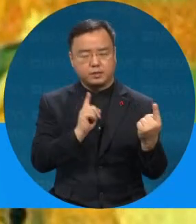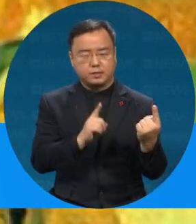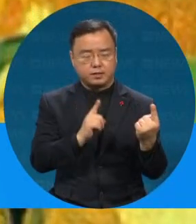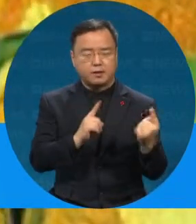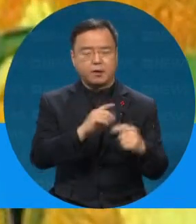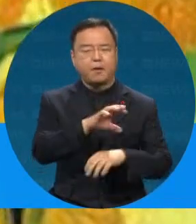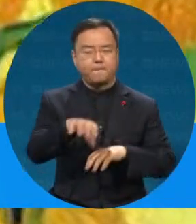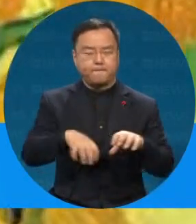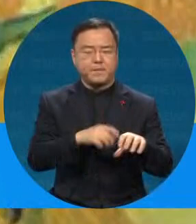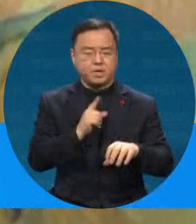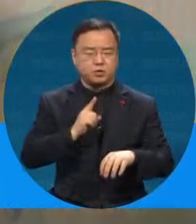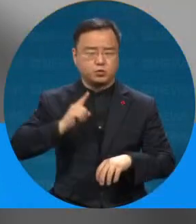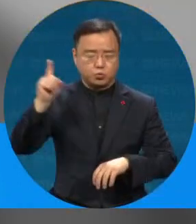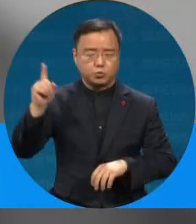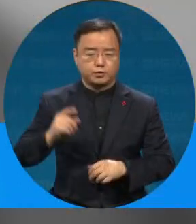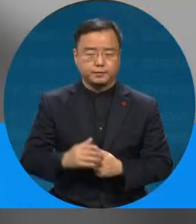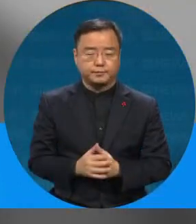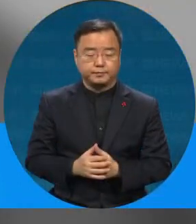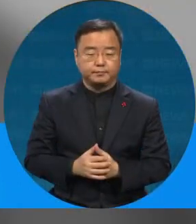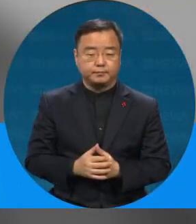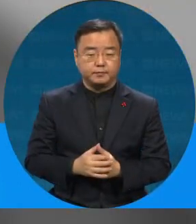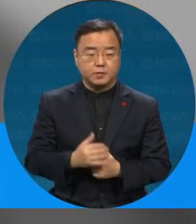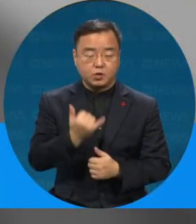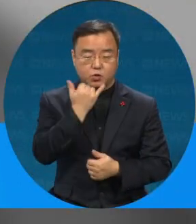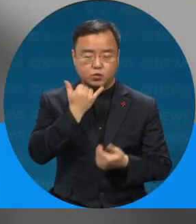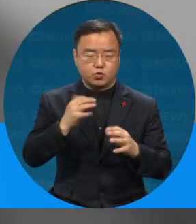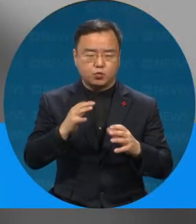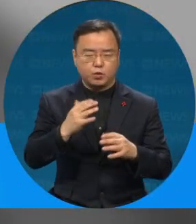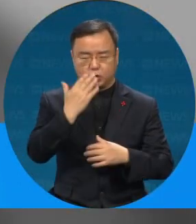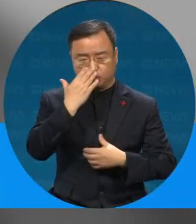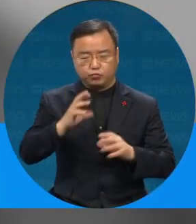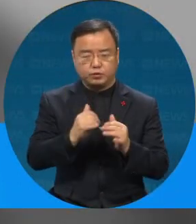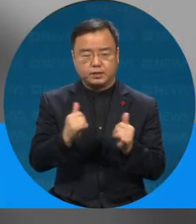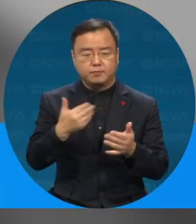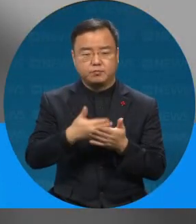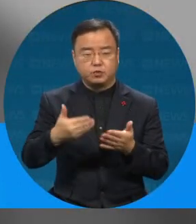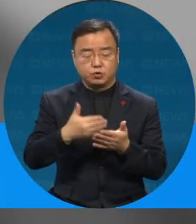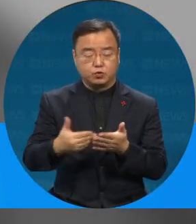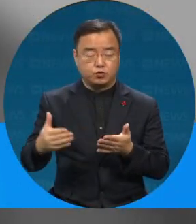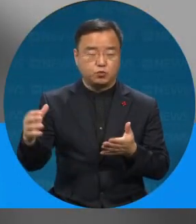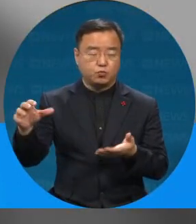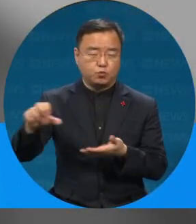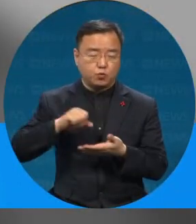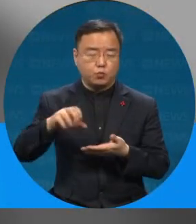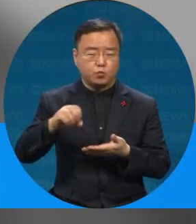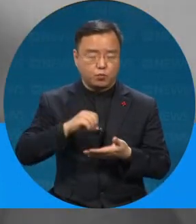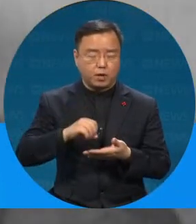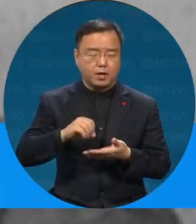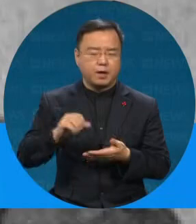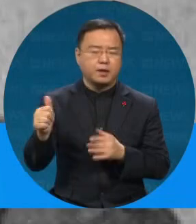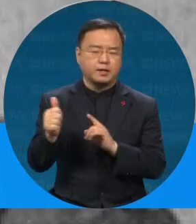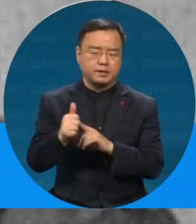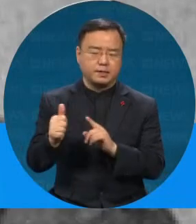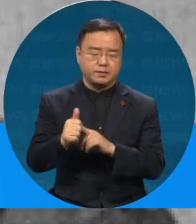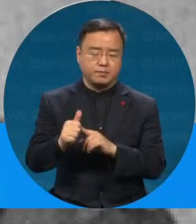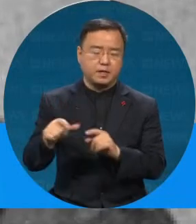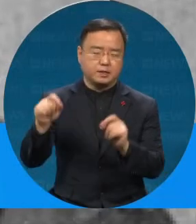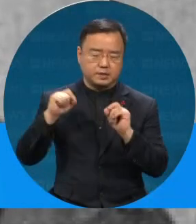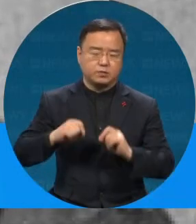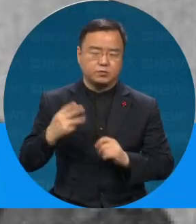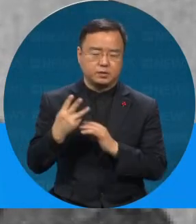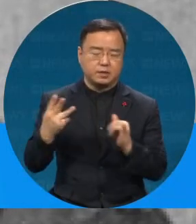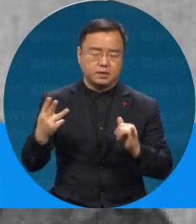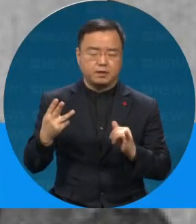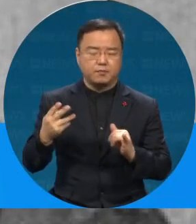단원 소송을 제기했습니다. 독일의 유대인 미술품 수집가였던 바르톨디의 상속인 3명은 바르톨디가 유대인을 박해하는